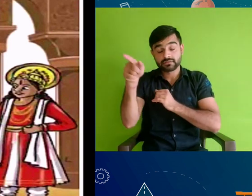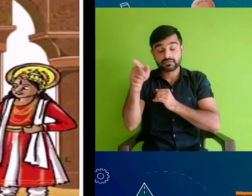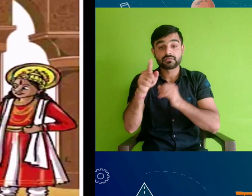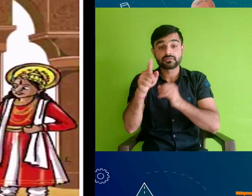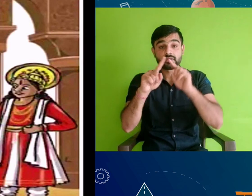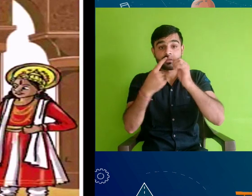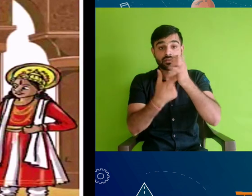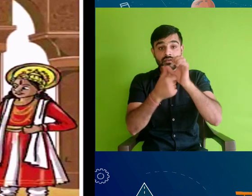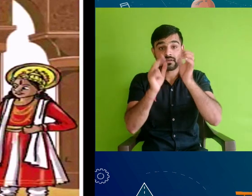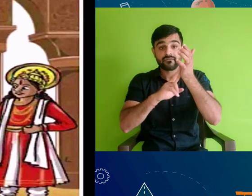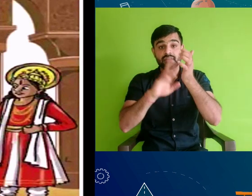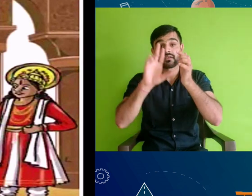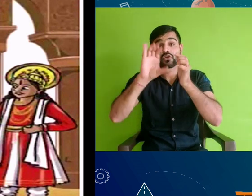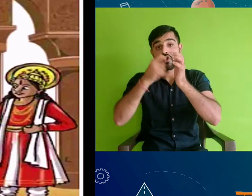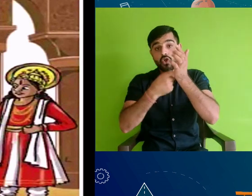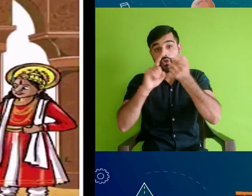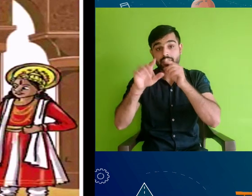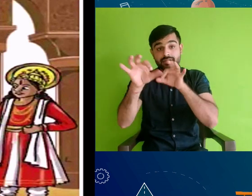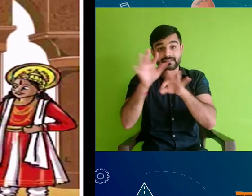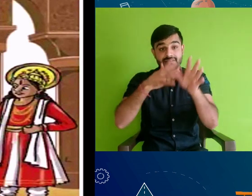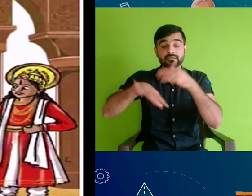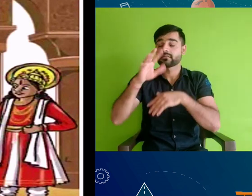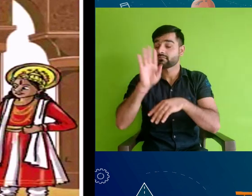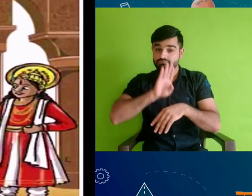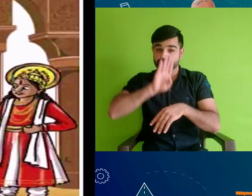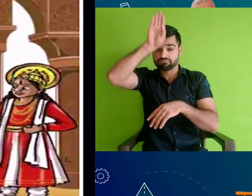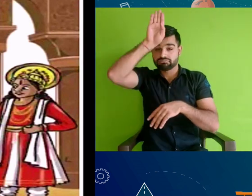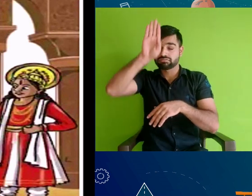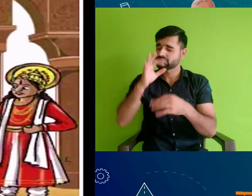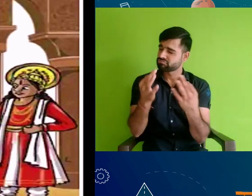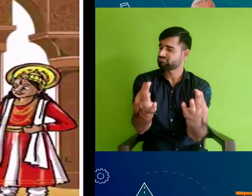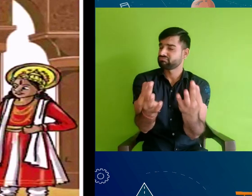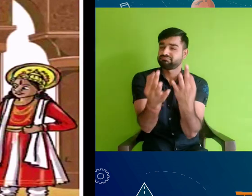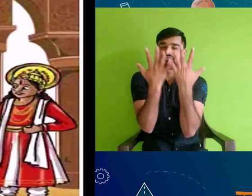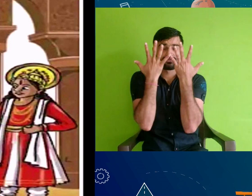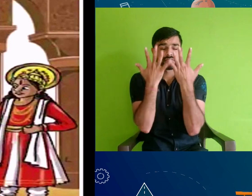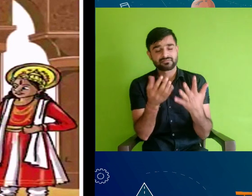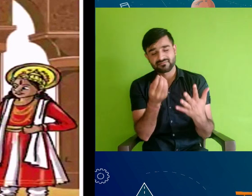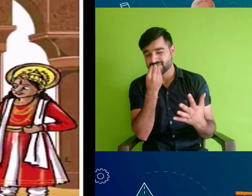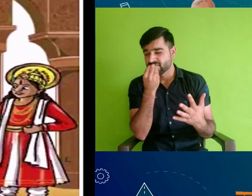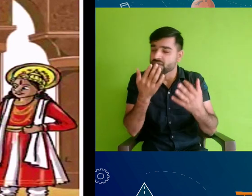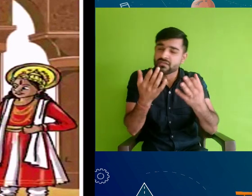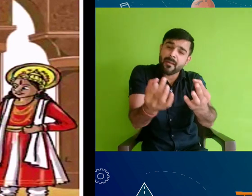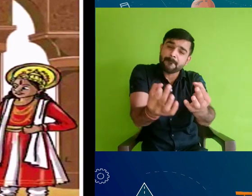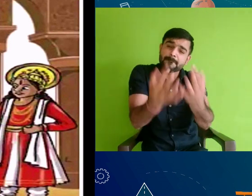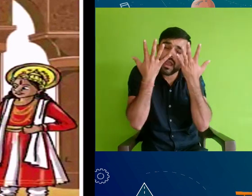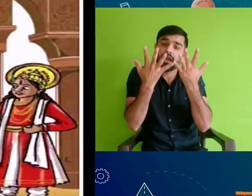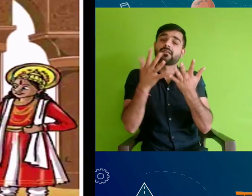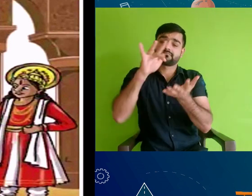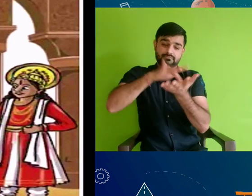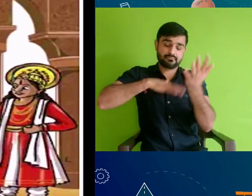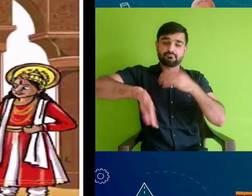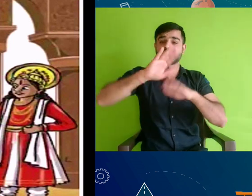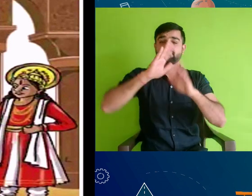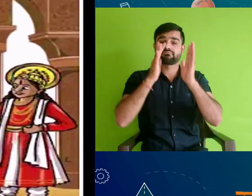एक बार एक महाराजा ने बहुत ही आलीशान, ग्रैंड, मतलब बहुत बड़ा डिनर अपने पैलेस में, अपने महल में ऑर्गेनाइज